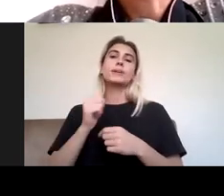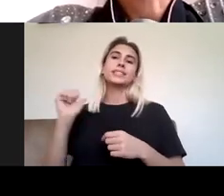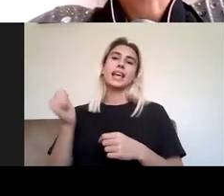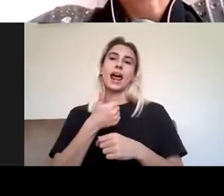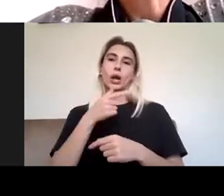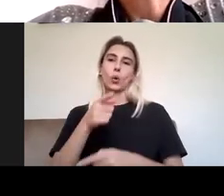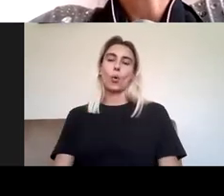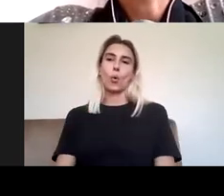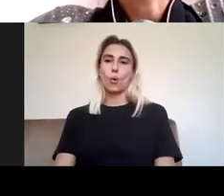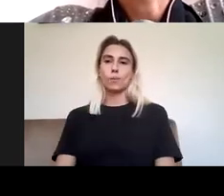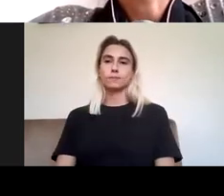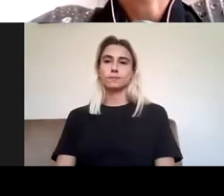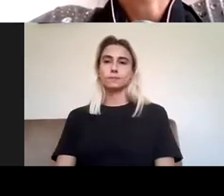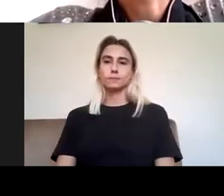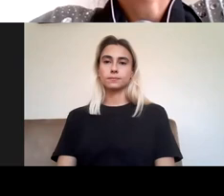açıkçası.